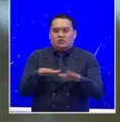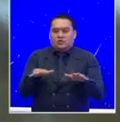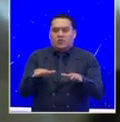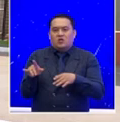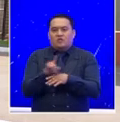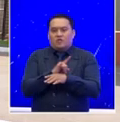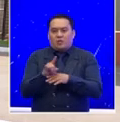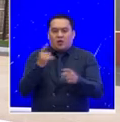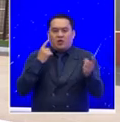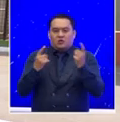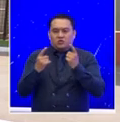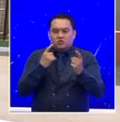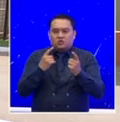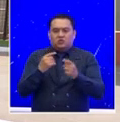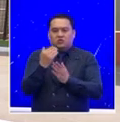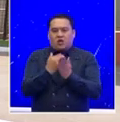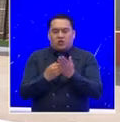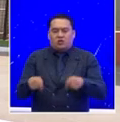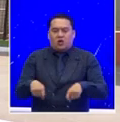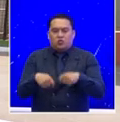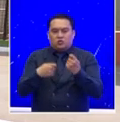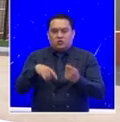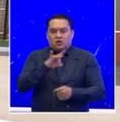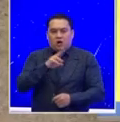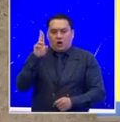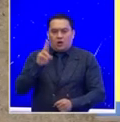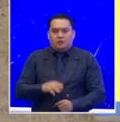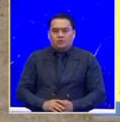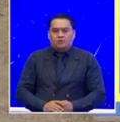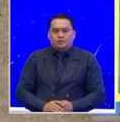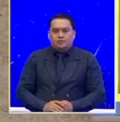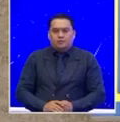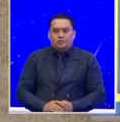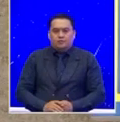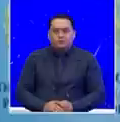ложной информации по признакам статьи 274.